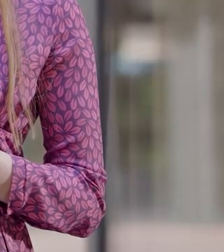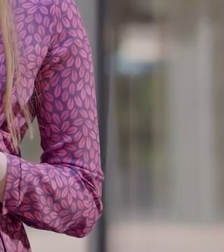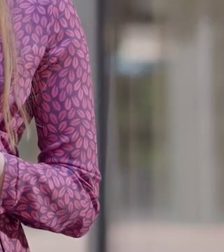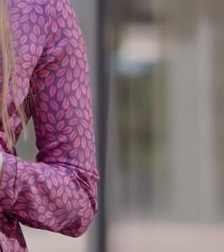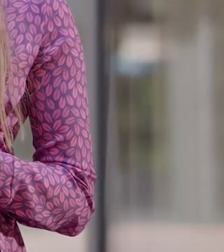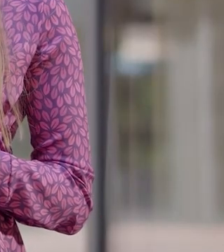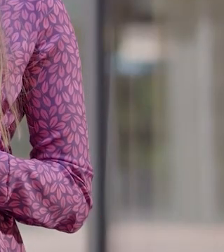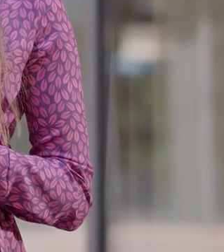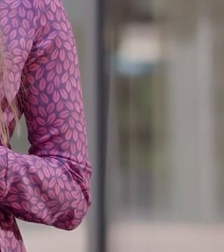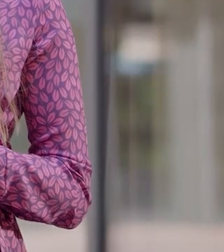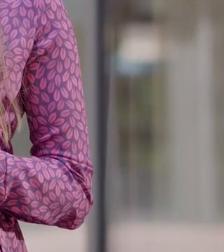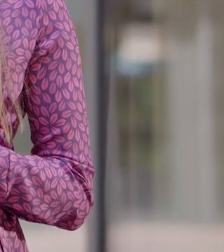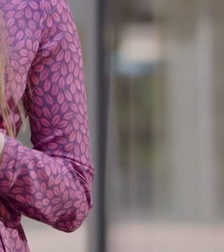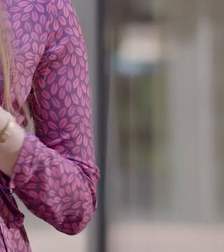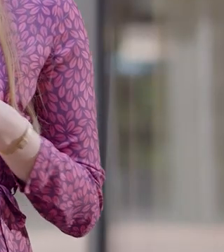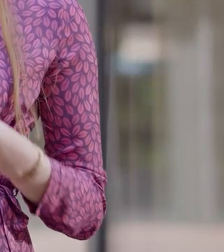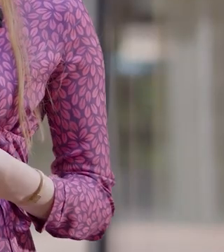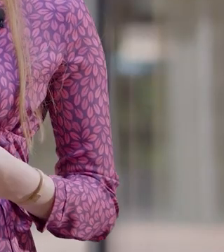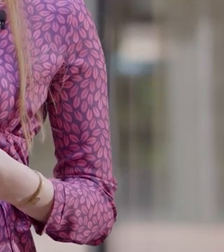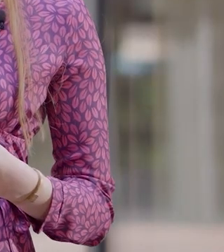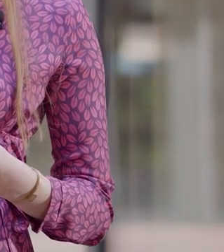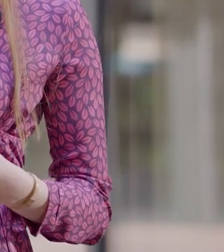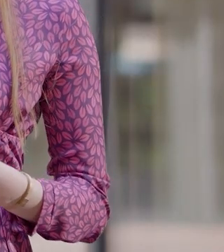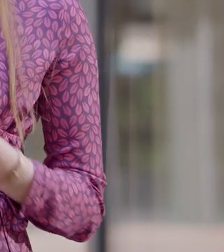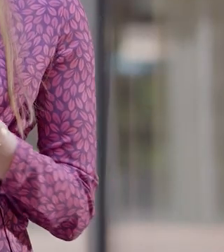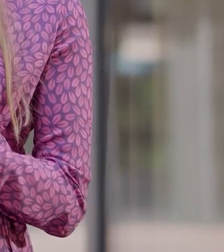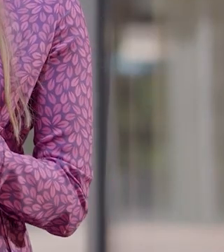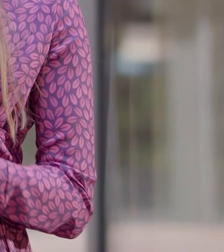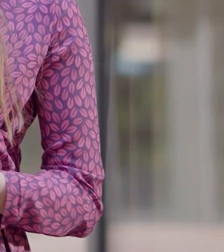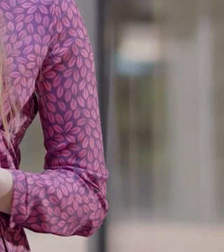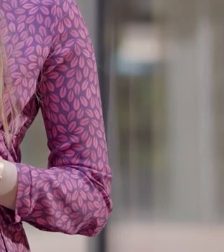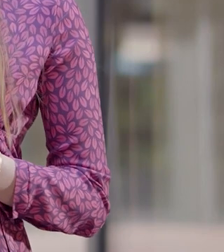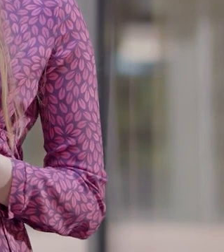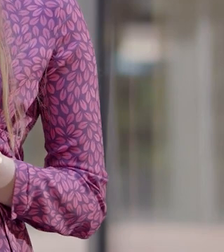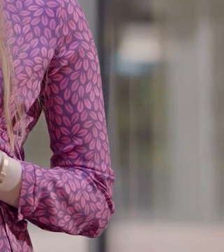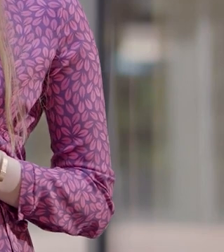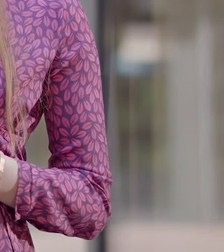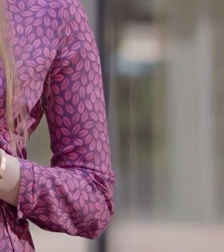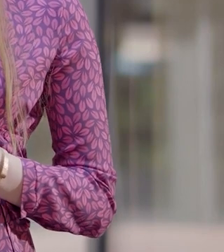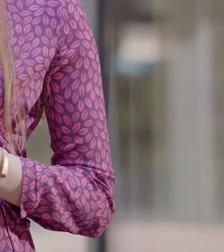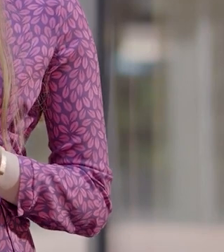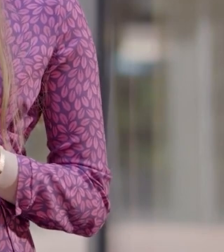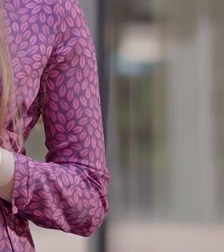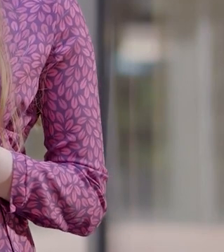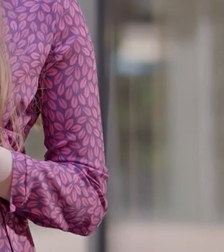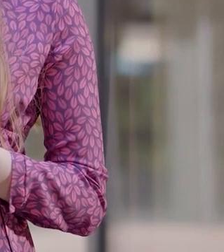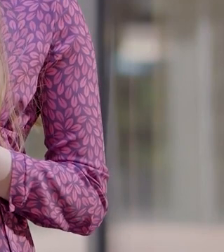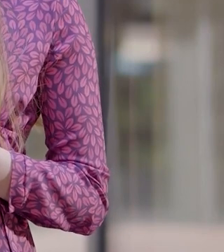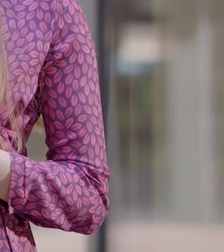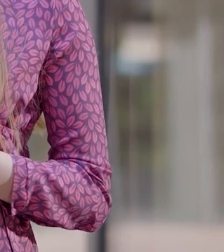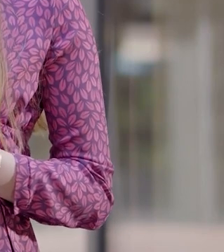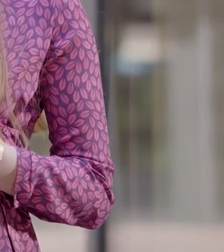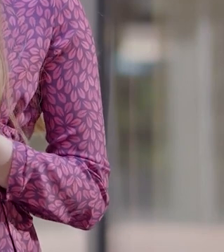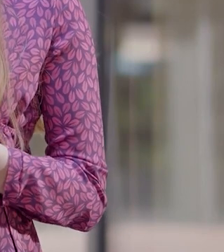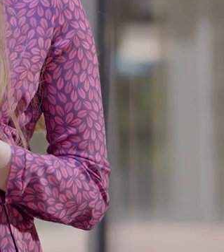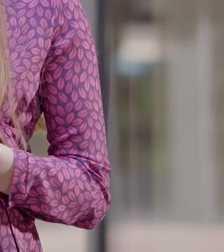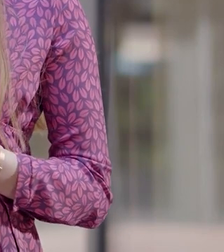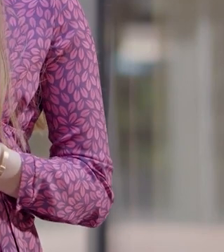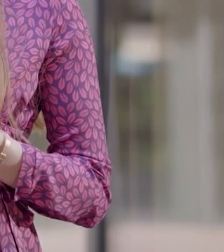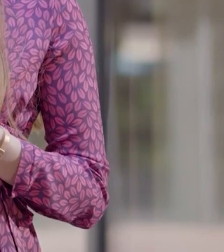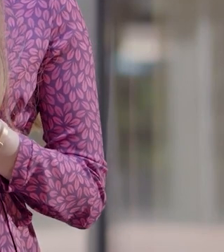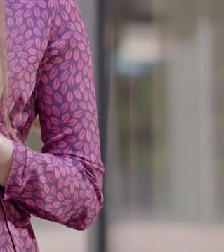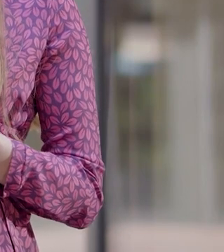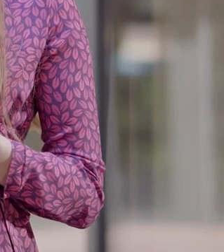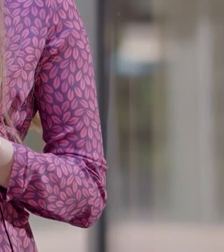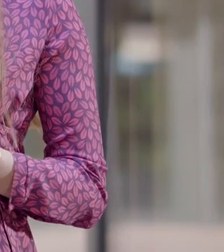temu programowi studenci z jednej strony nabywają specjalistyczną wiedzę, ale z drugiej też uczą się zarządzać dużą firmą. I ostatnią